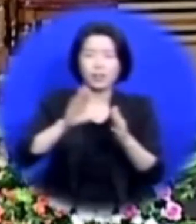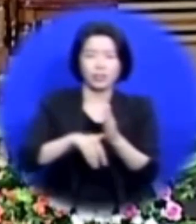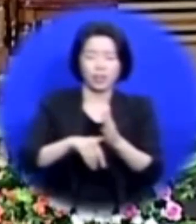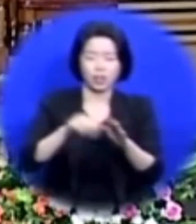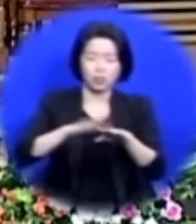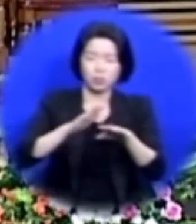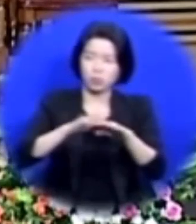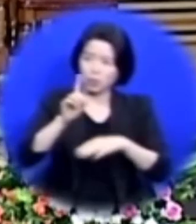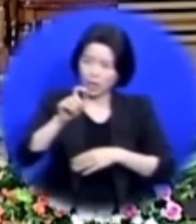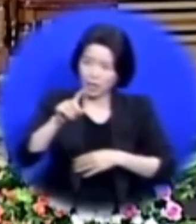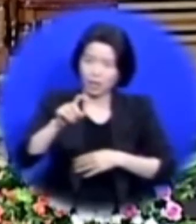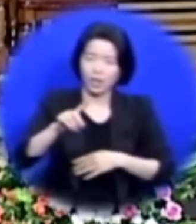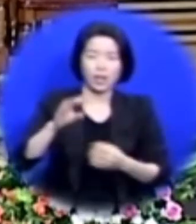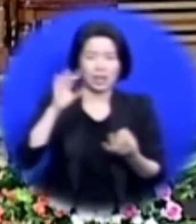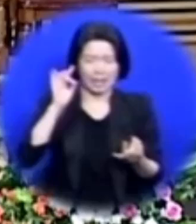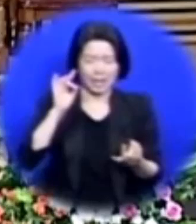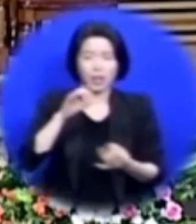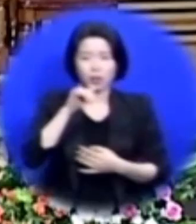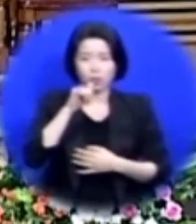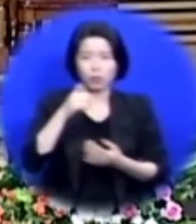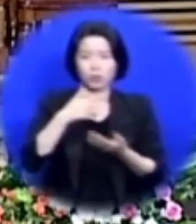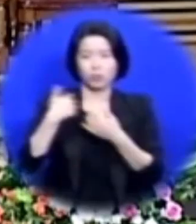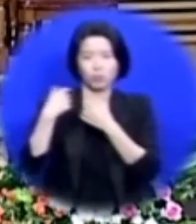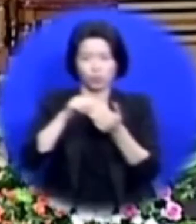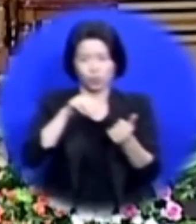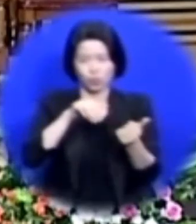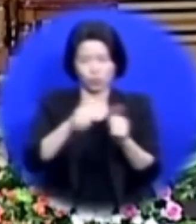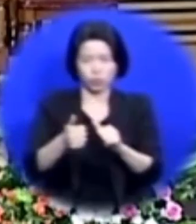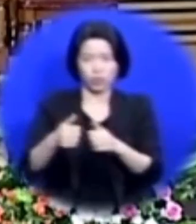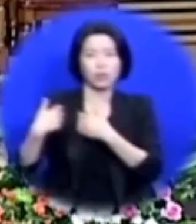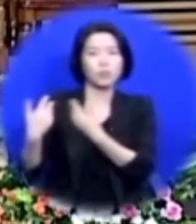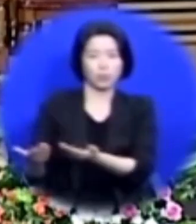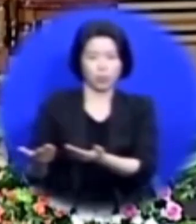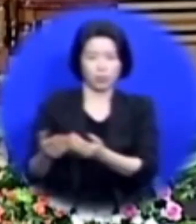꼼짝 이지 않고 주께 버려 두었다